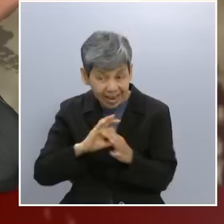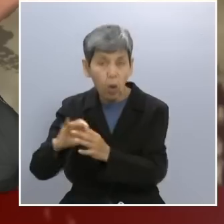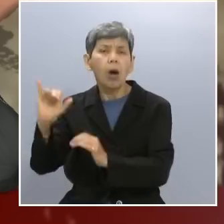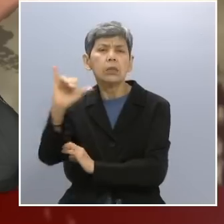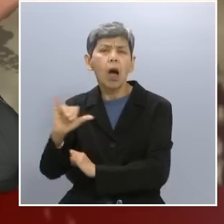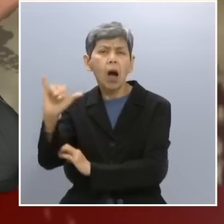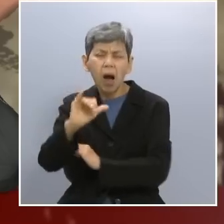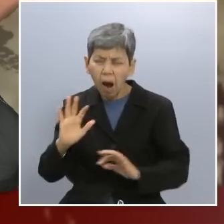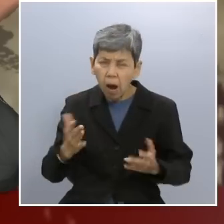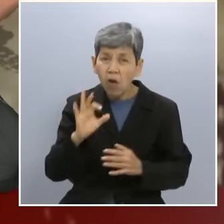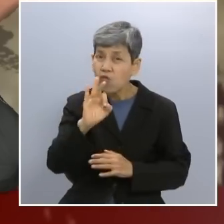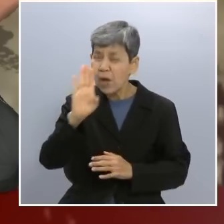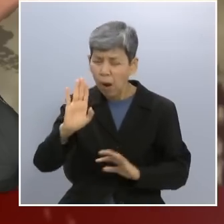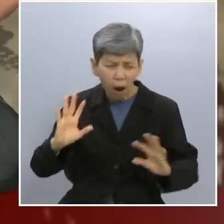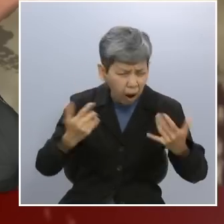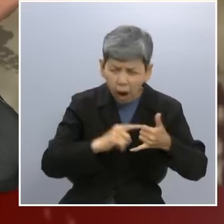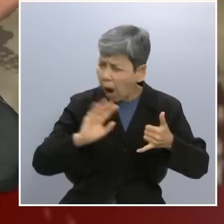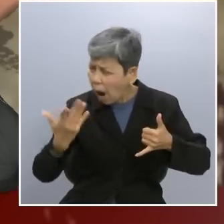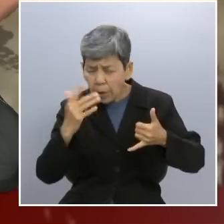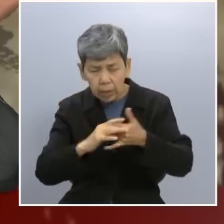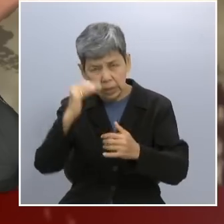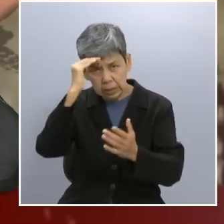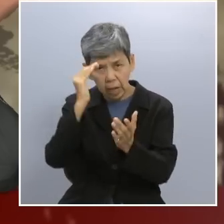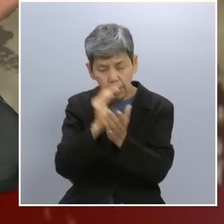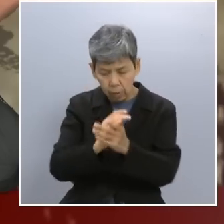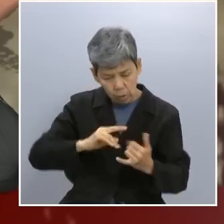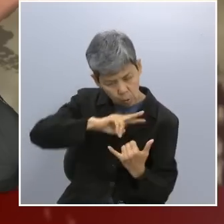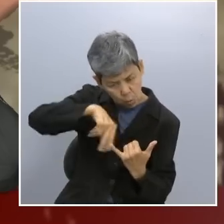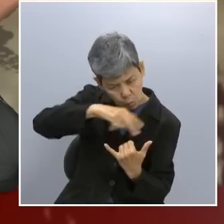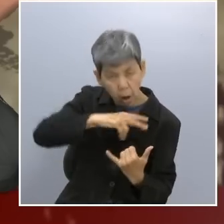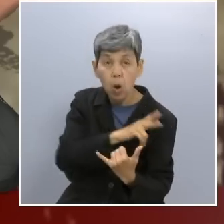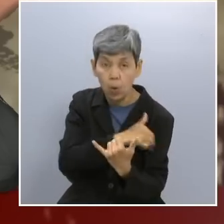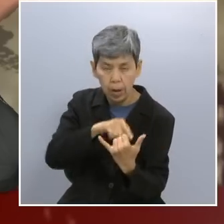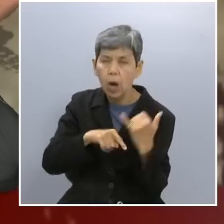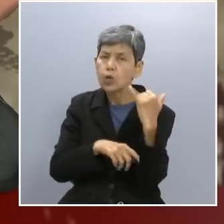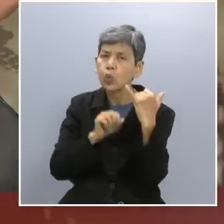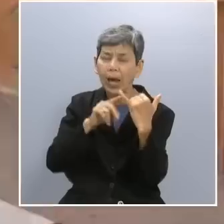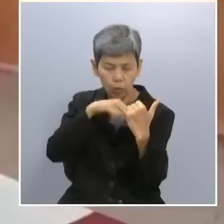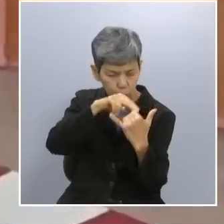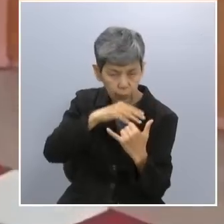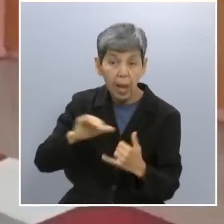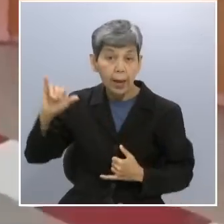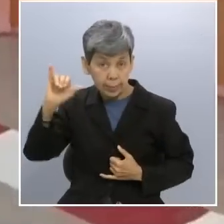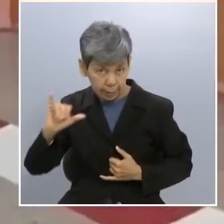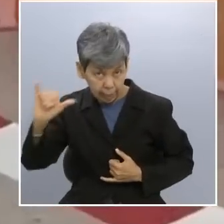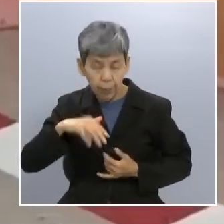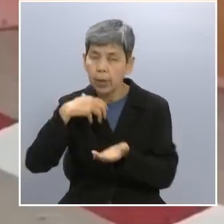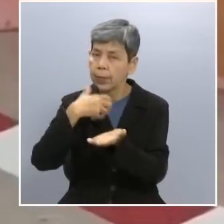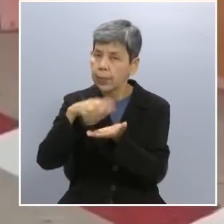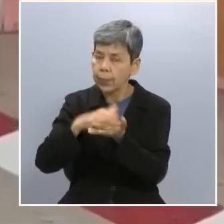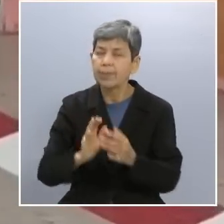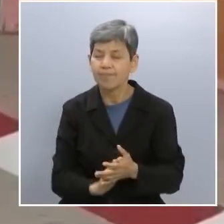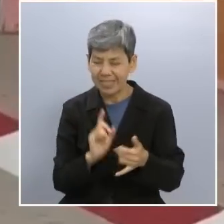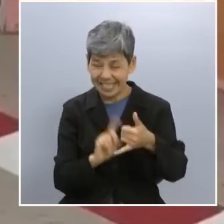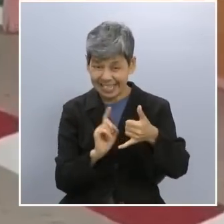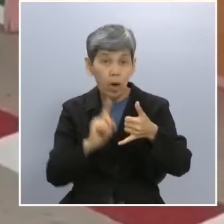ของผู้ตายที่โพสต์ Facebook ตามหาตำรวจก็ส่งชันสูตรนะครับที่โรงพยาบาลสุราษฎร์ธานีญาติผู้ตายนะฮะให้ข้อมูลบอกว่าช